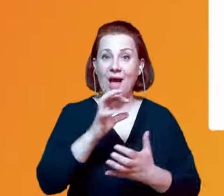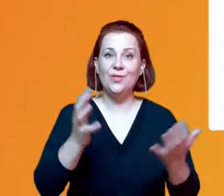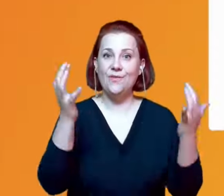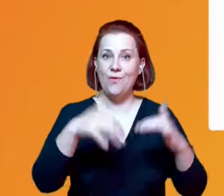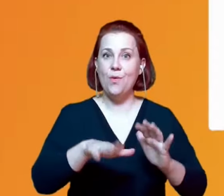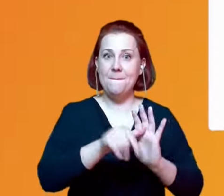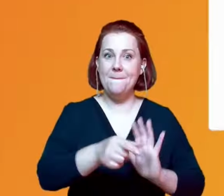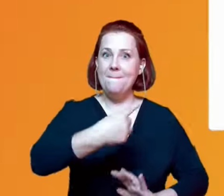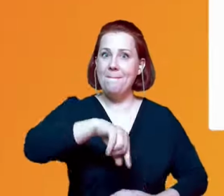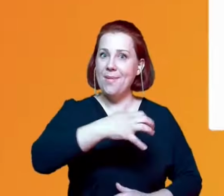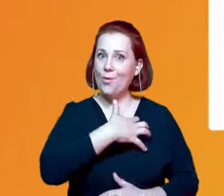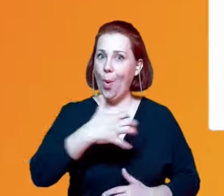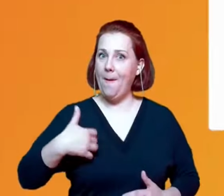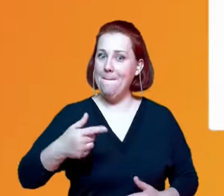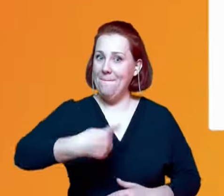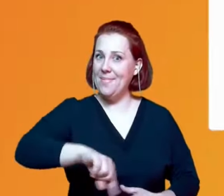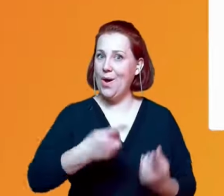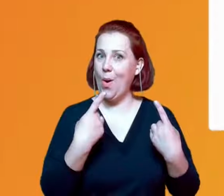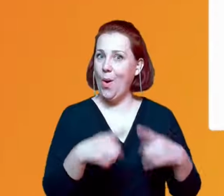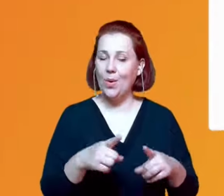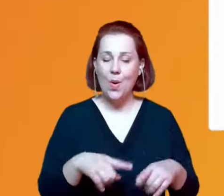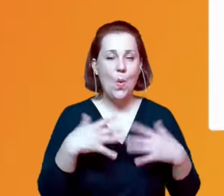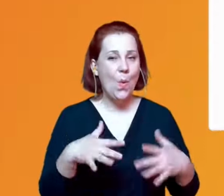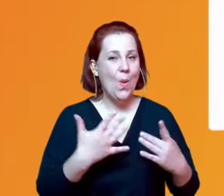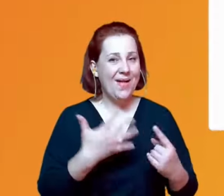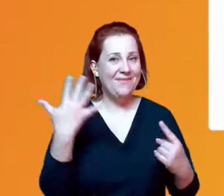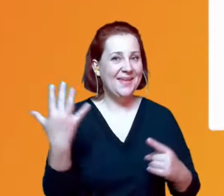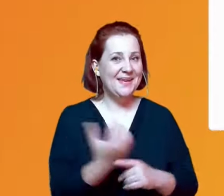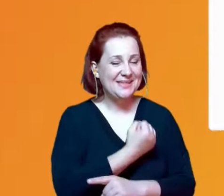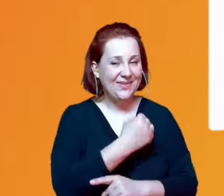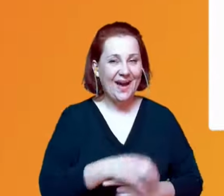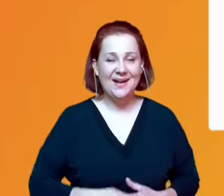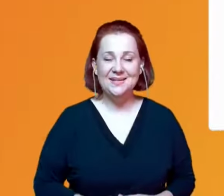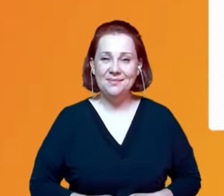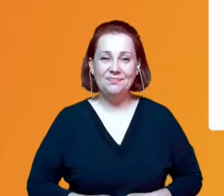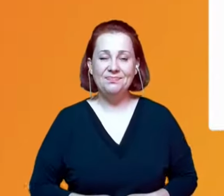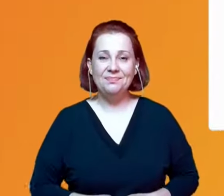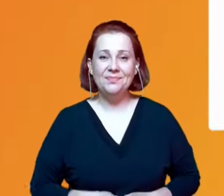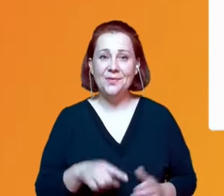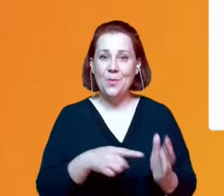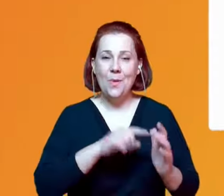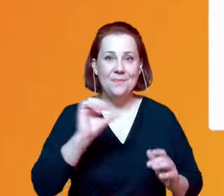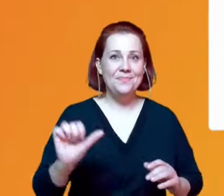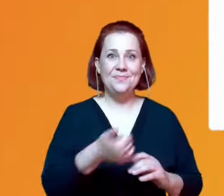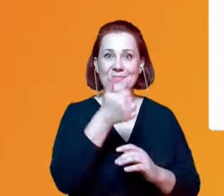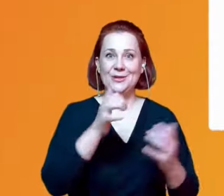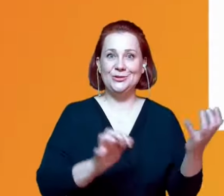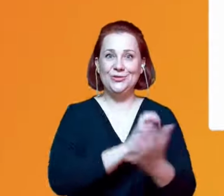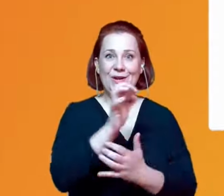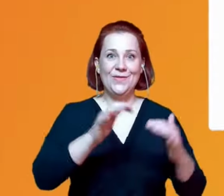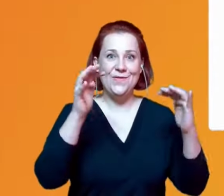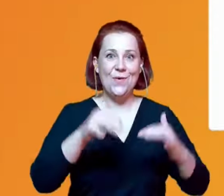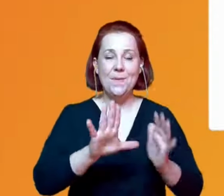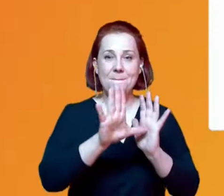było również dużym wyzwaniem, ponieważ to było pierwsze Światowe Forum Miejskie